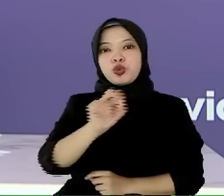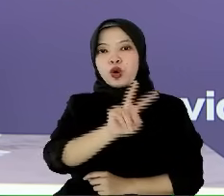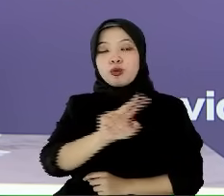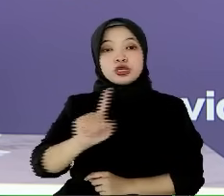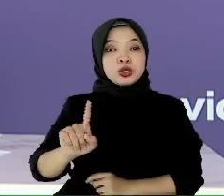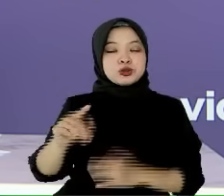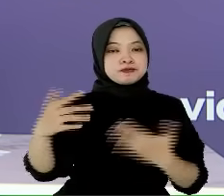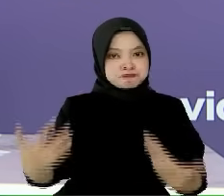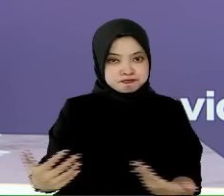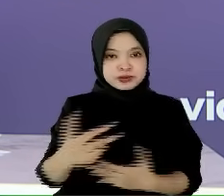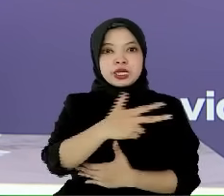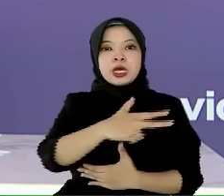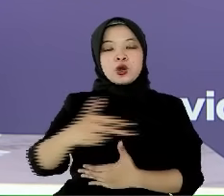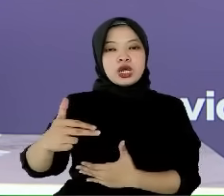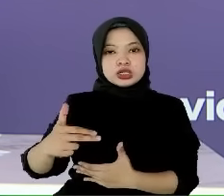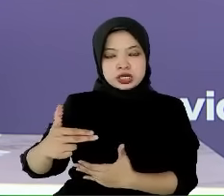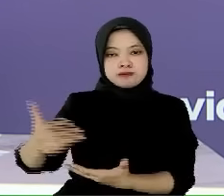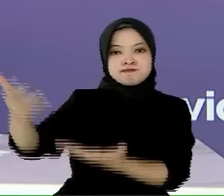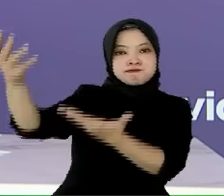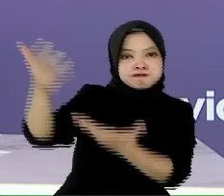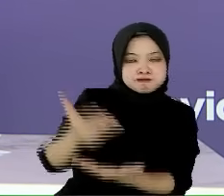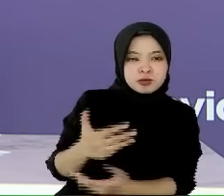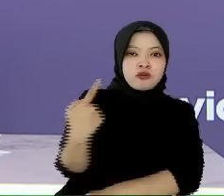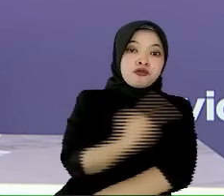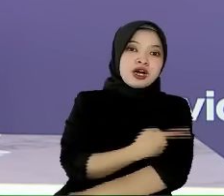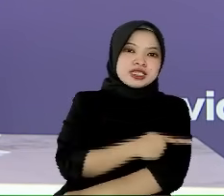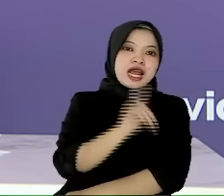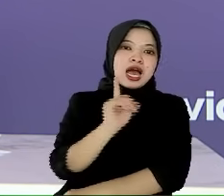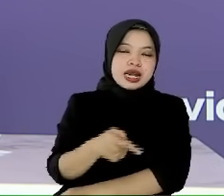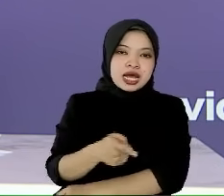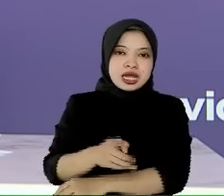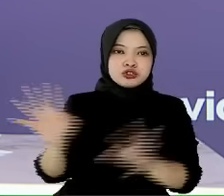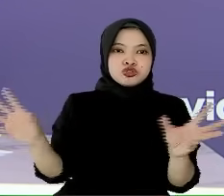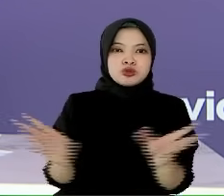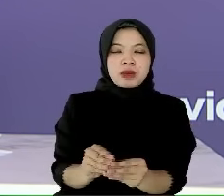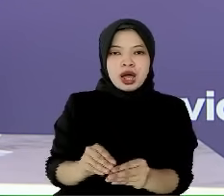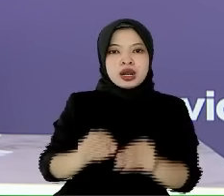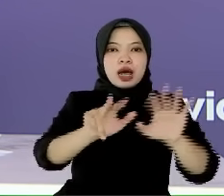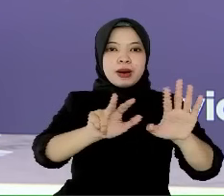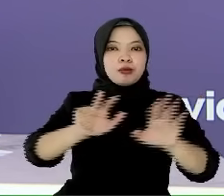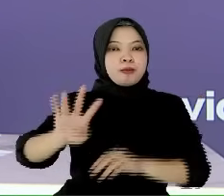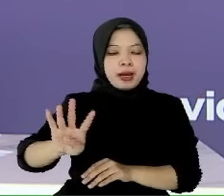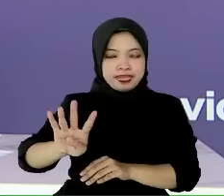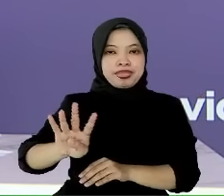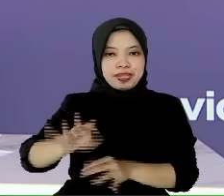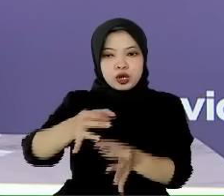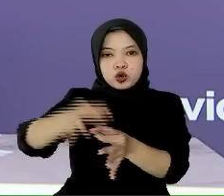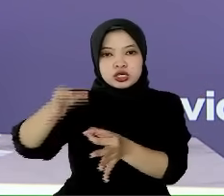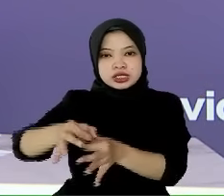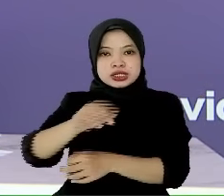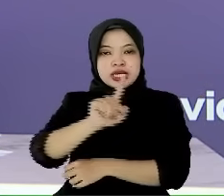2021, Indonesia menerima kedatangan vaksin yang ke-84 sejumlah